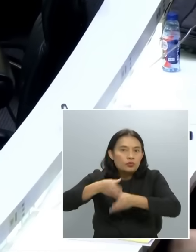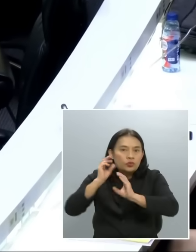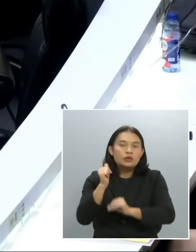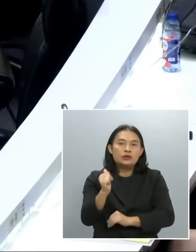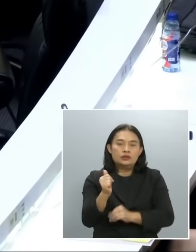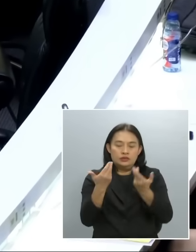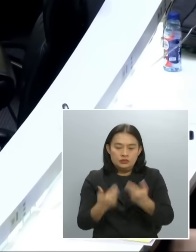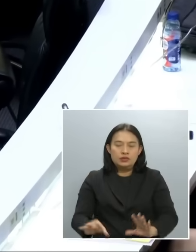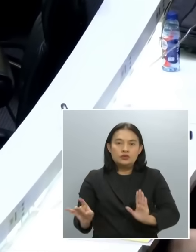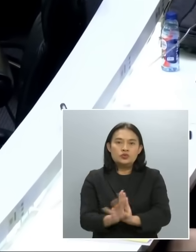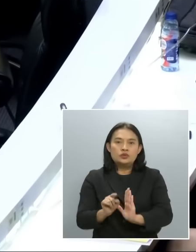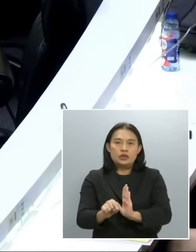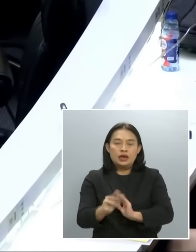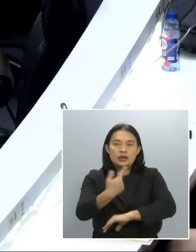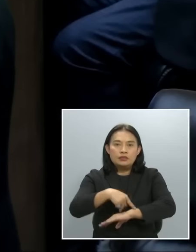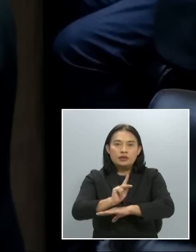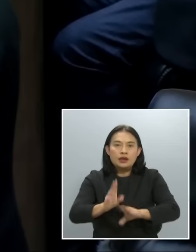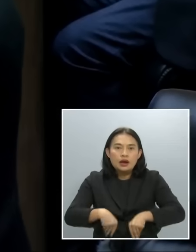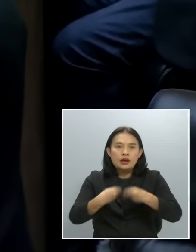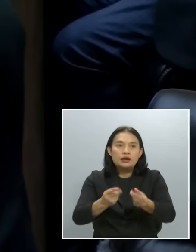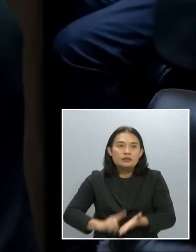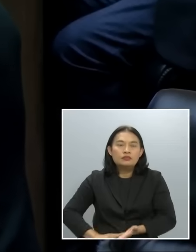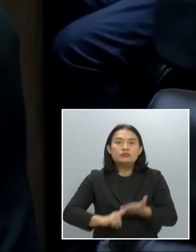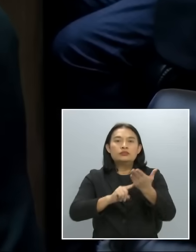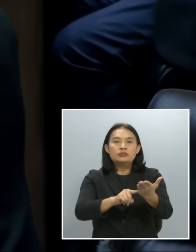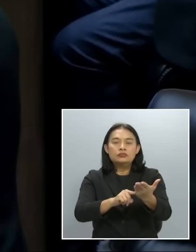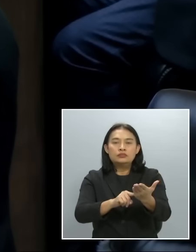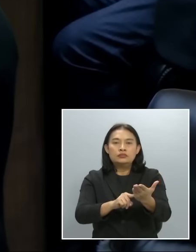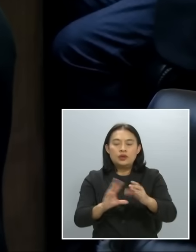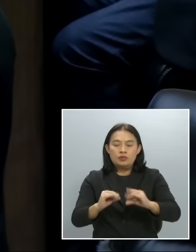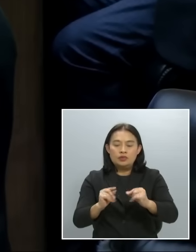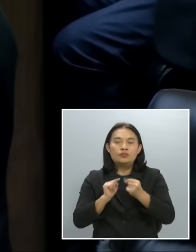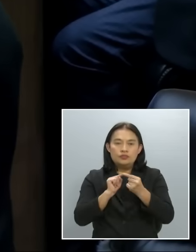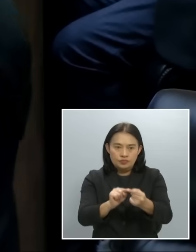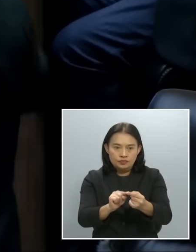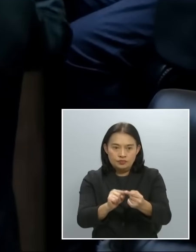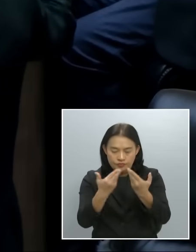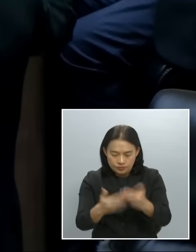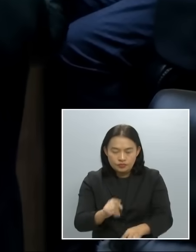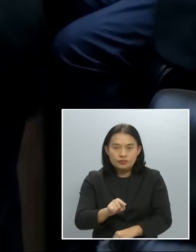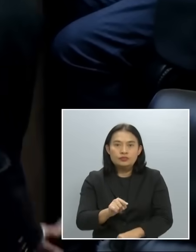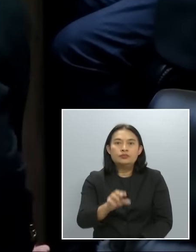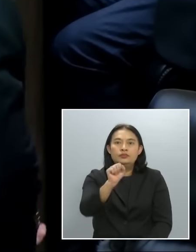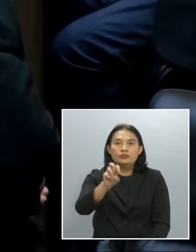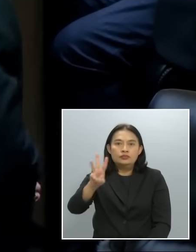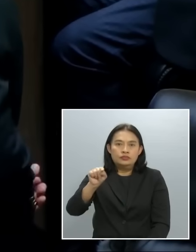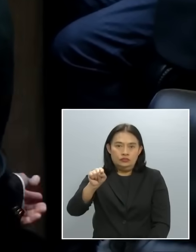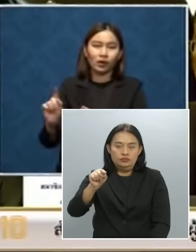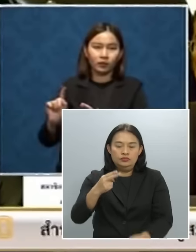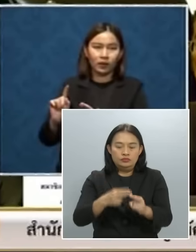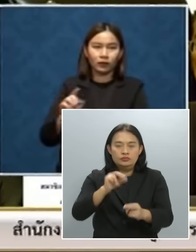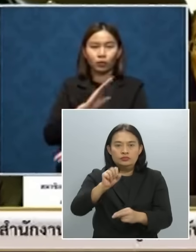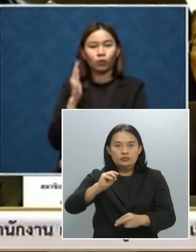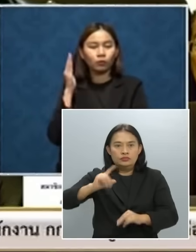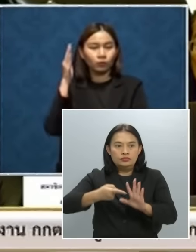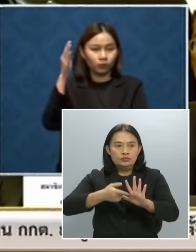ประธานจึงอนุญาตให้เสนอญัตติได้แล้วก็ดำเนินการต่อไปค่ะจากนั้นมีสวก็คือสว.สมชายแสวงการ